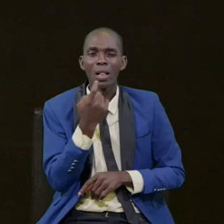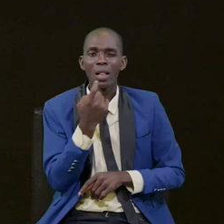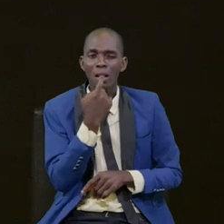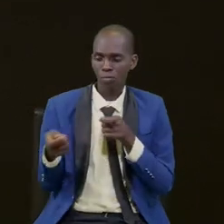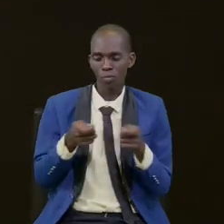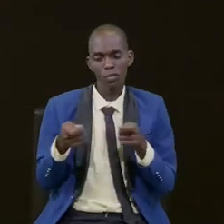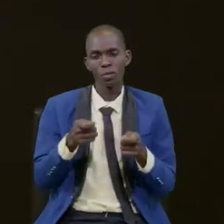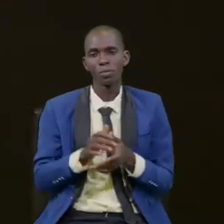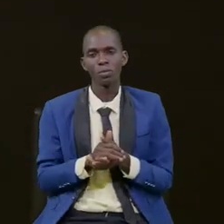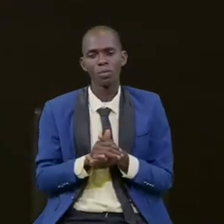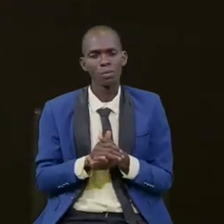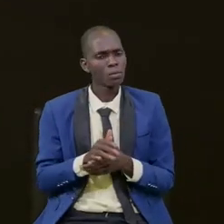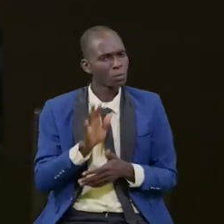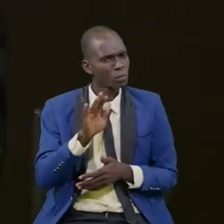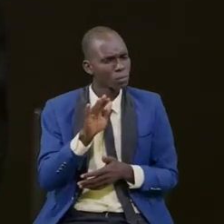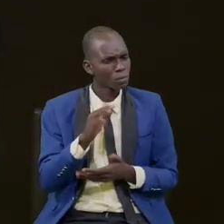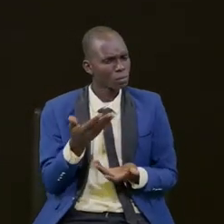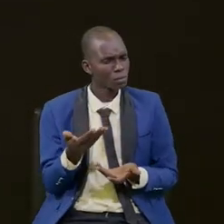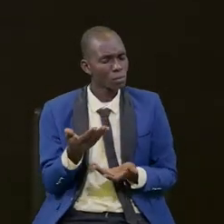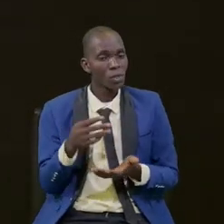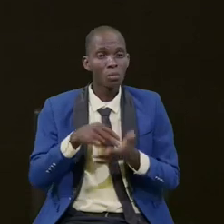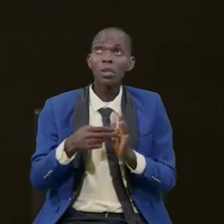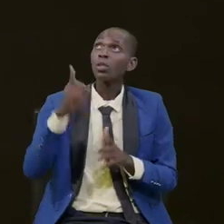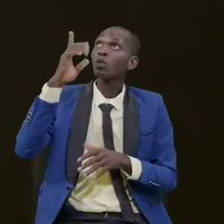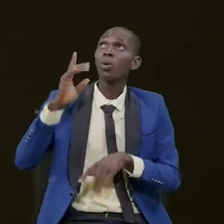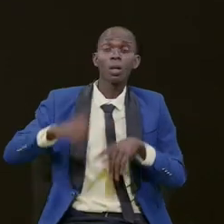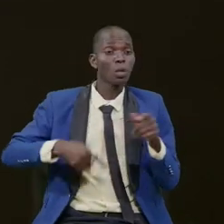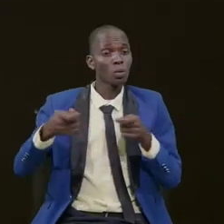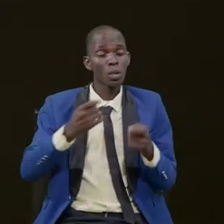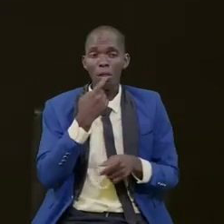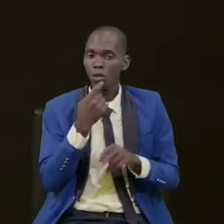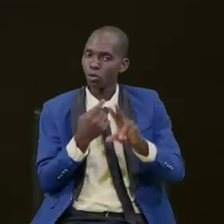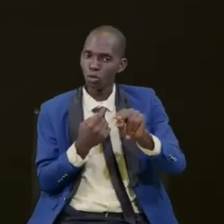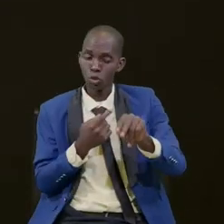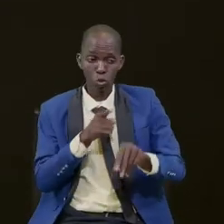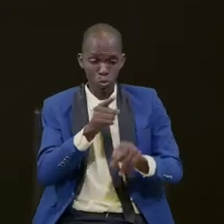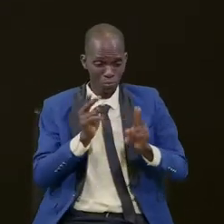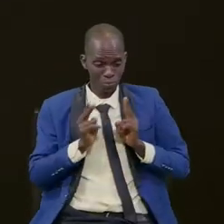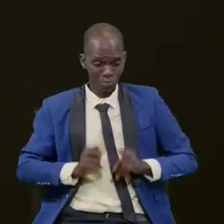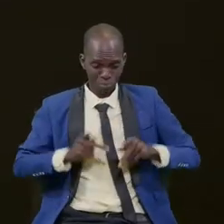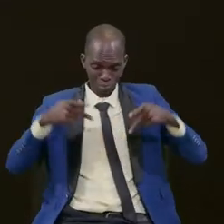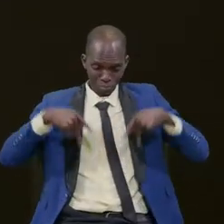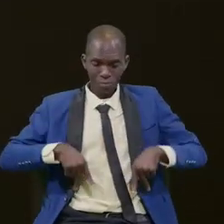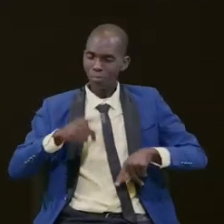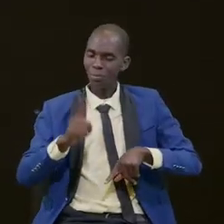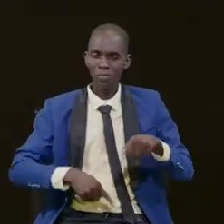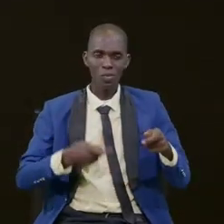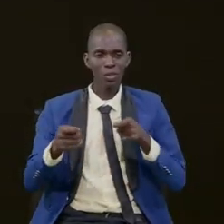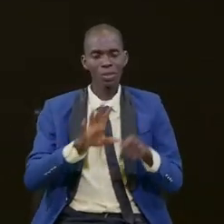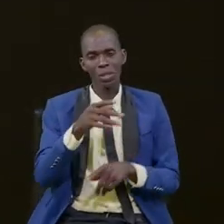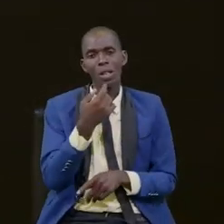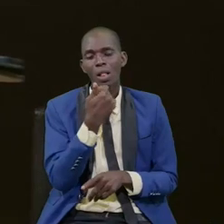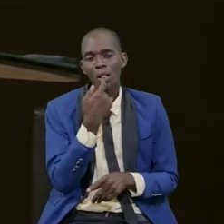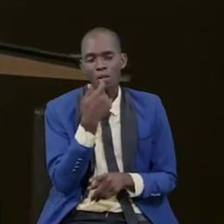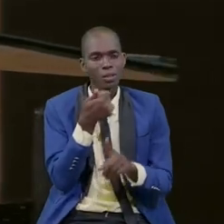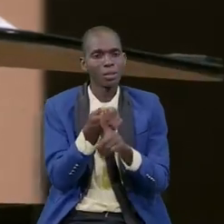peut la dompter. Il n'a pas dit que Dieu ne peut pas dompter ma langue. Il dit ici que aucun homme